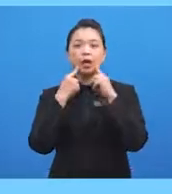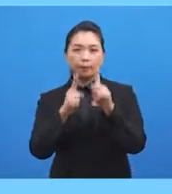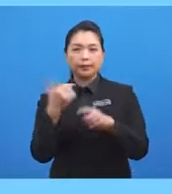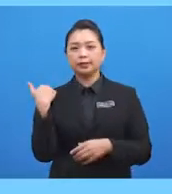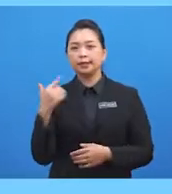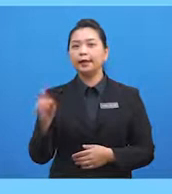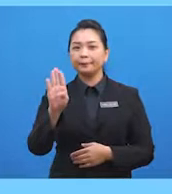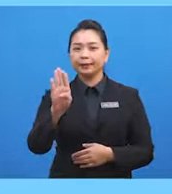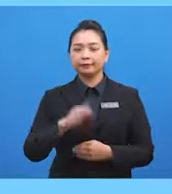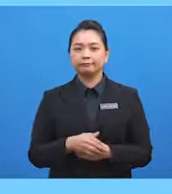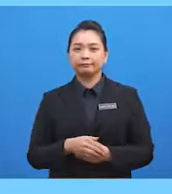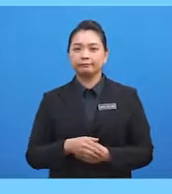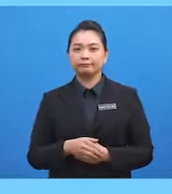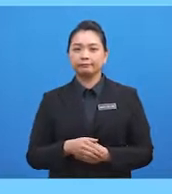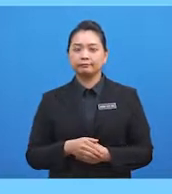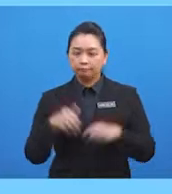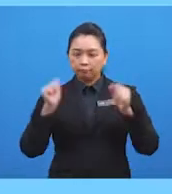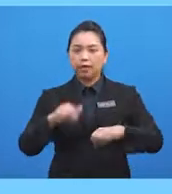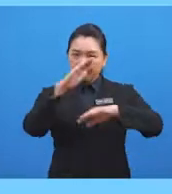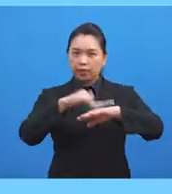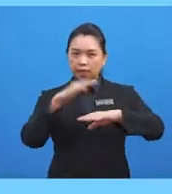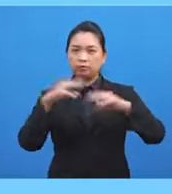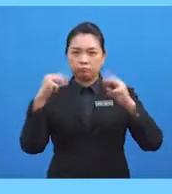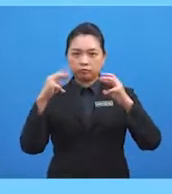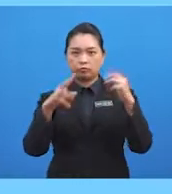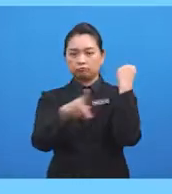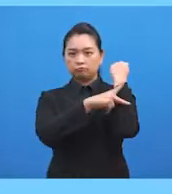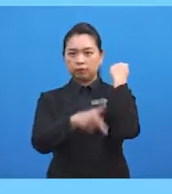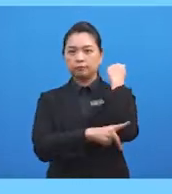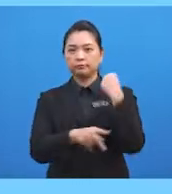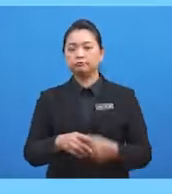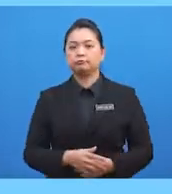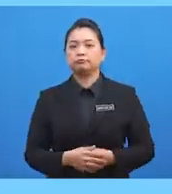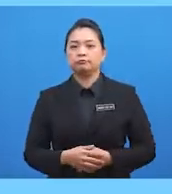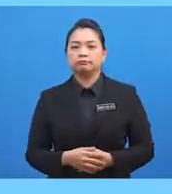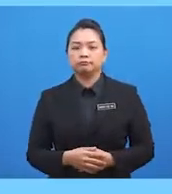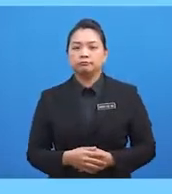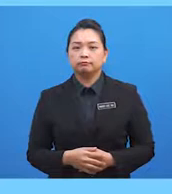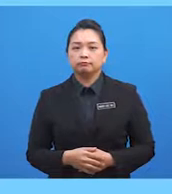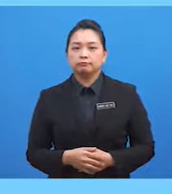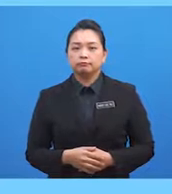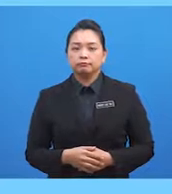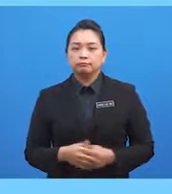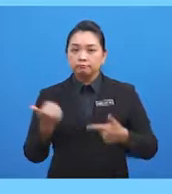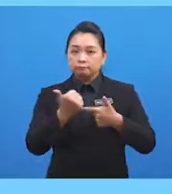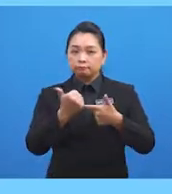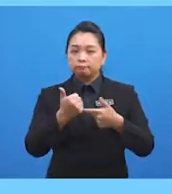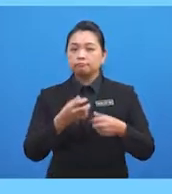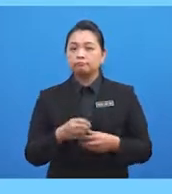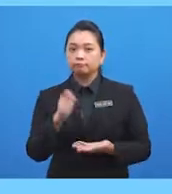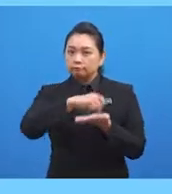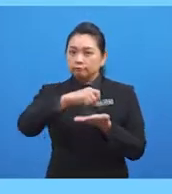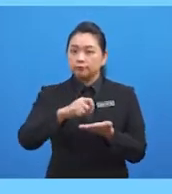B, iaitu memanggil mesyuarat Parlimen. Soalan yang kedua, nyatakan kuasa